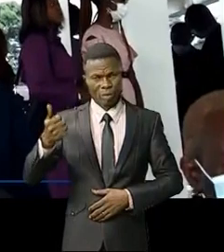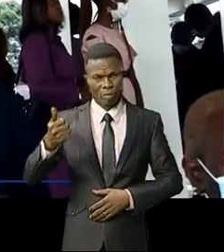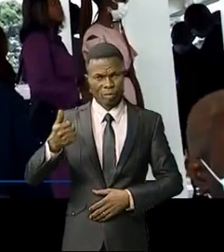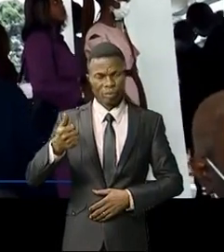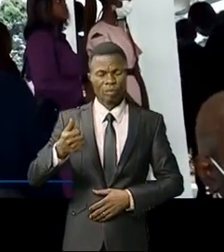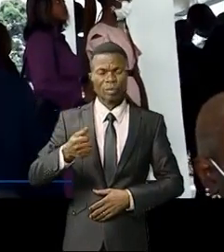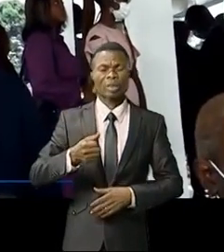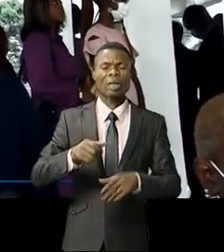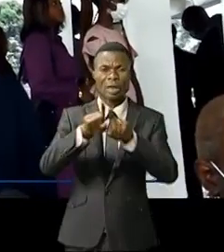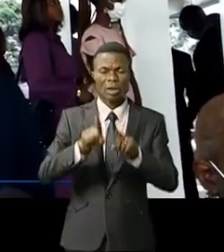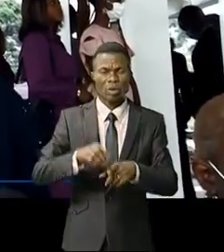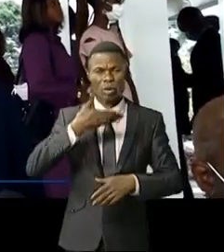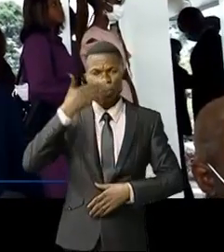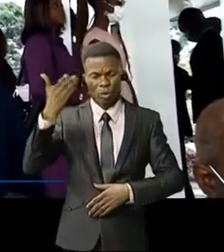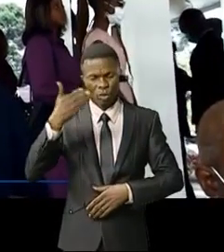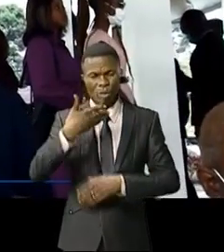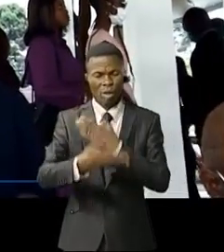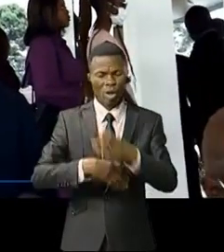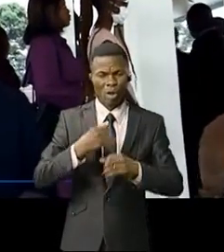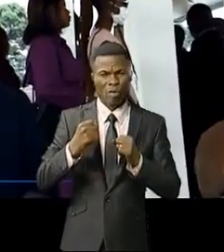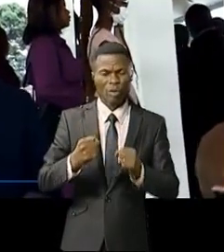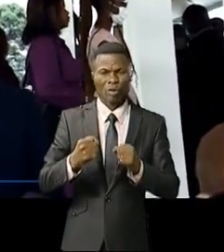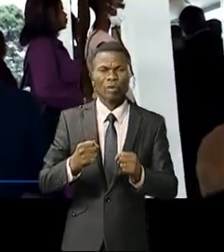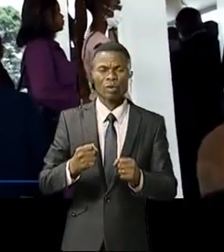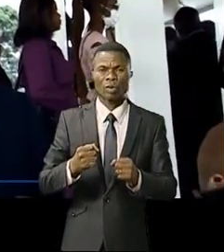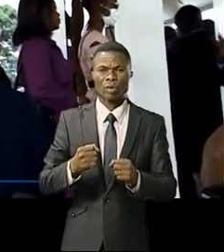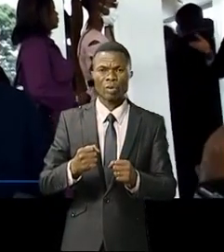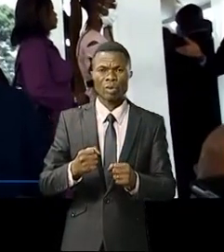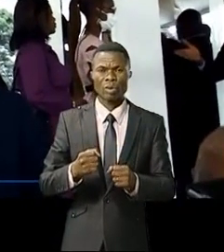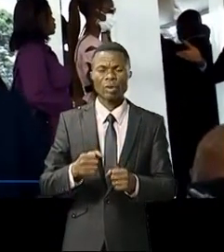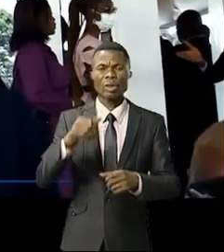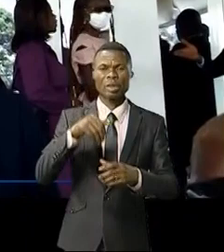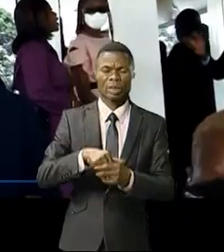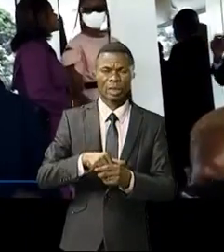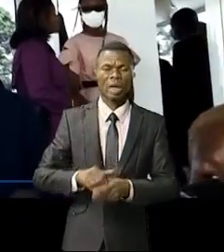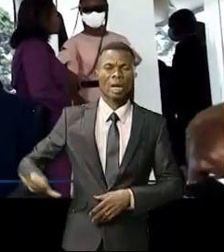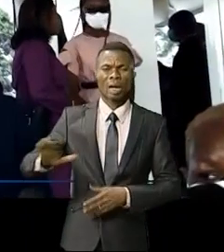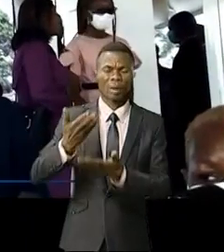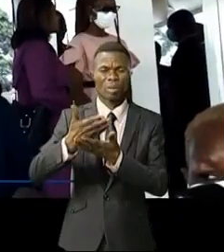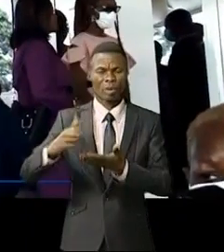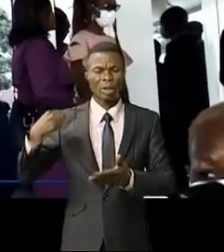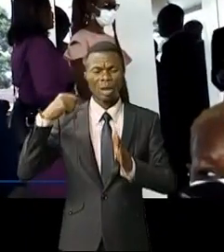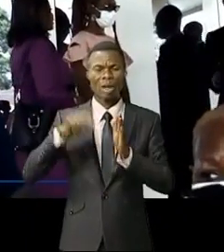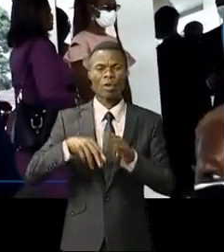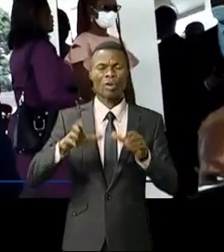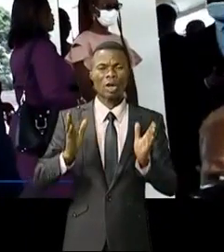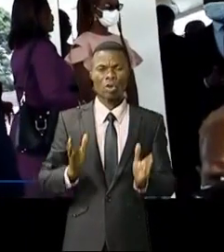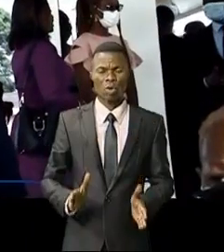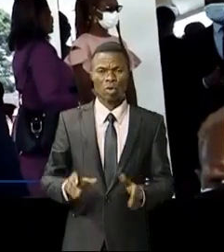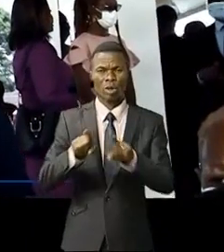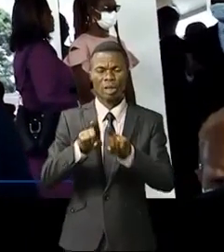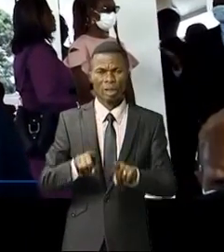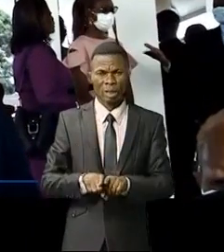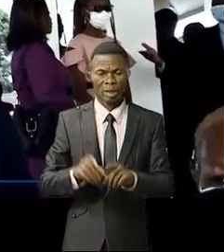esprit qui existe dans le travail entre Son Excellence le Président, le gouvernement congolais et